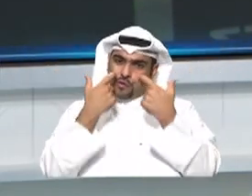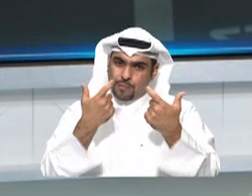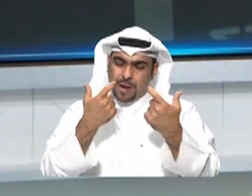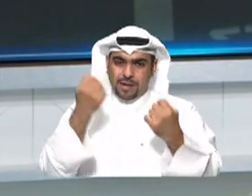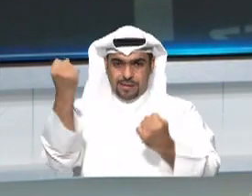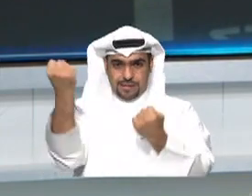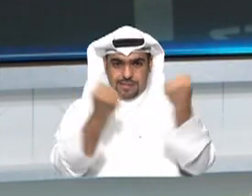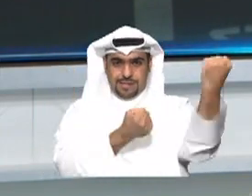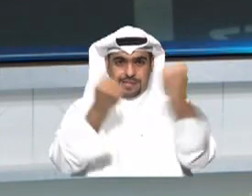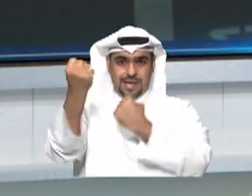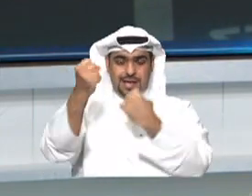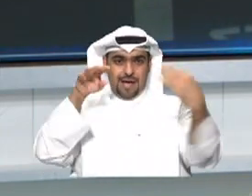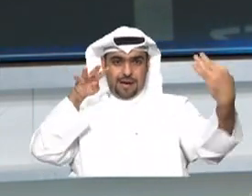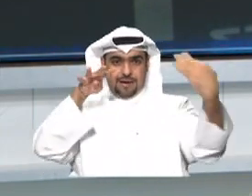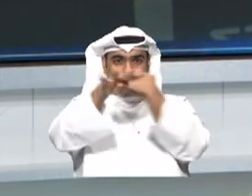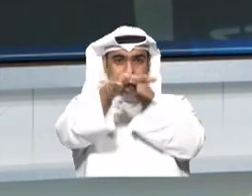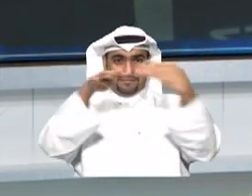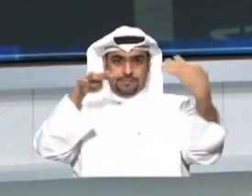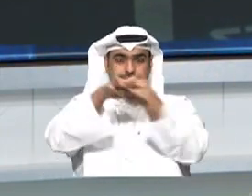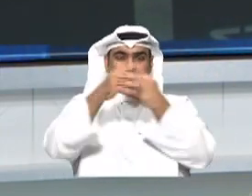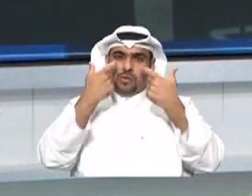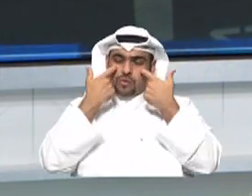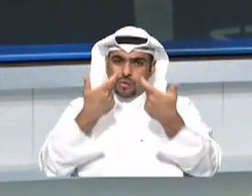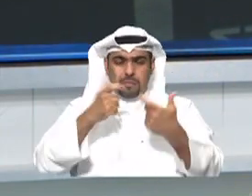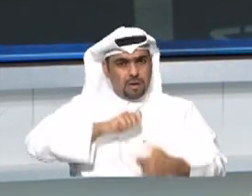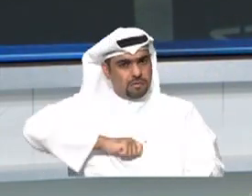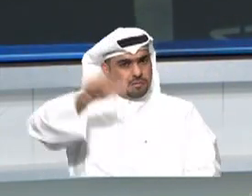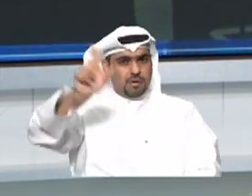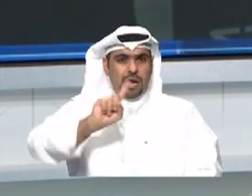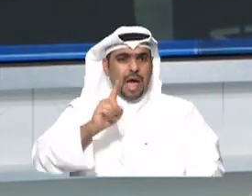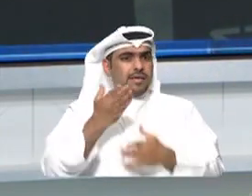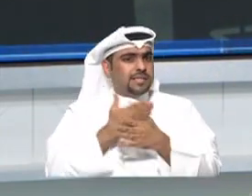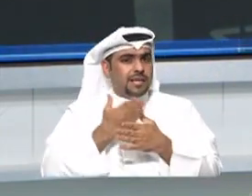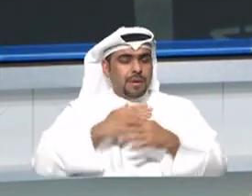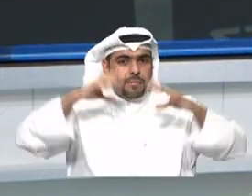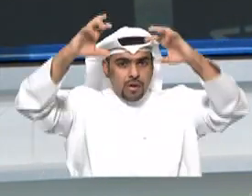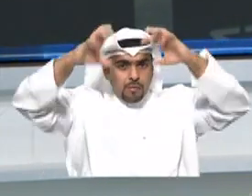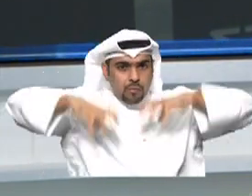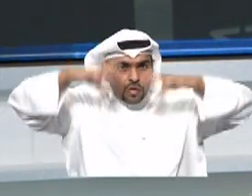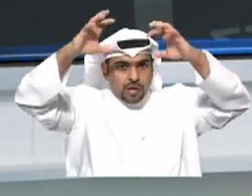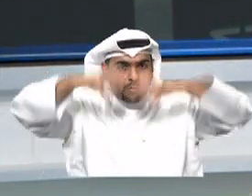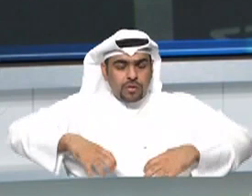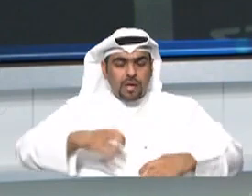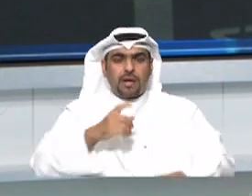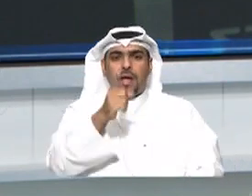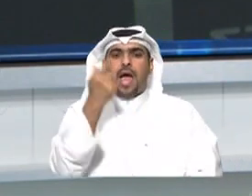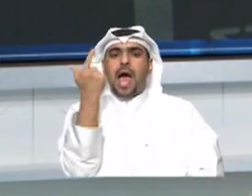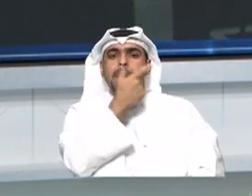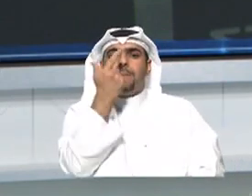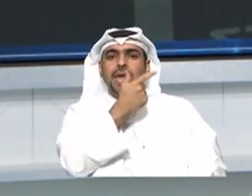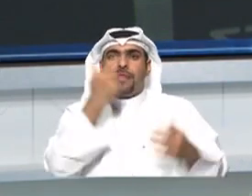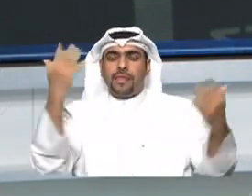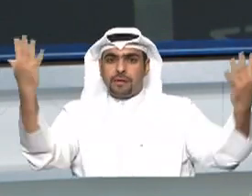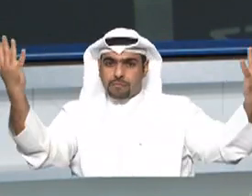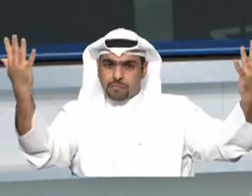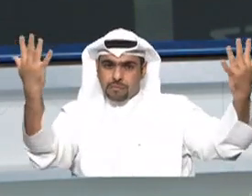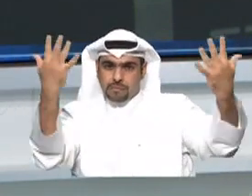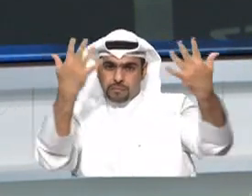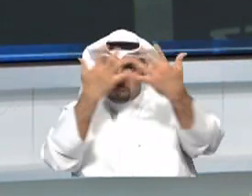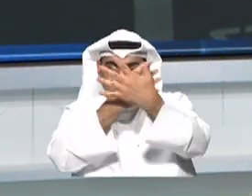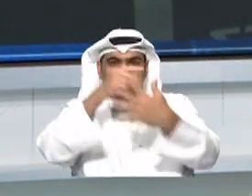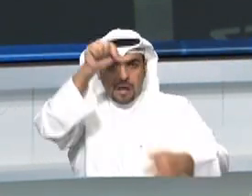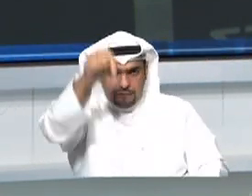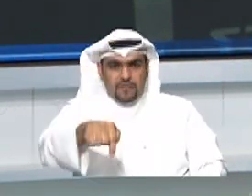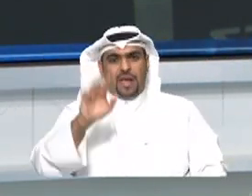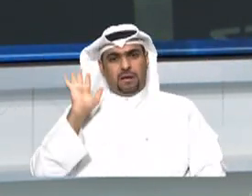أنهم يديرون بالهم أثناء القيادة، وأيضا فرص تشكل الضباب واردة من مساء يوم الأربعاء حتى صباح يوم الخميس. درجات الحرارة